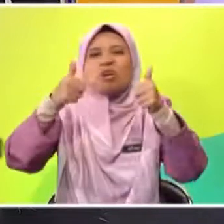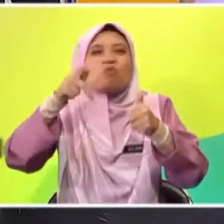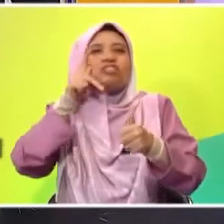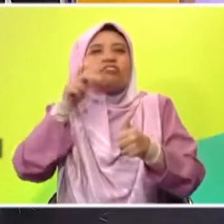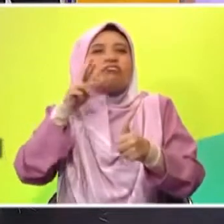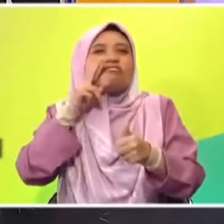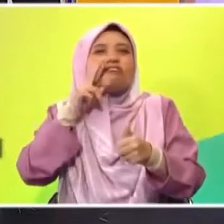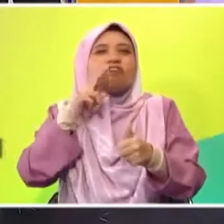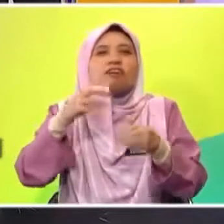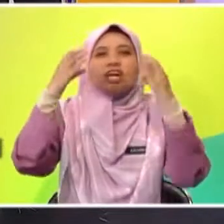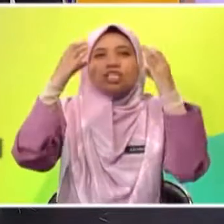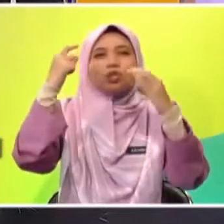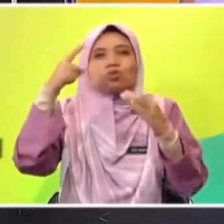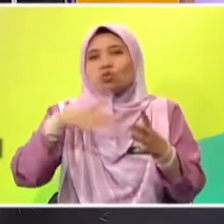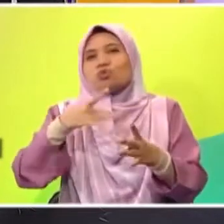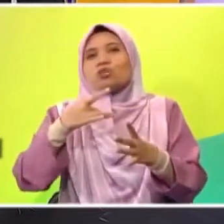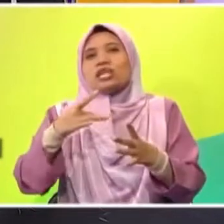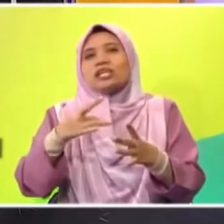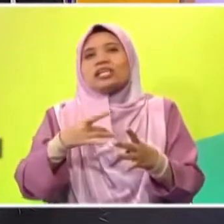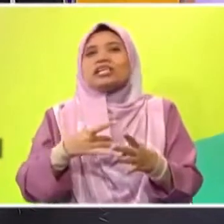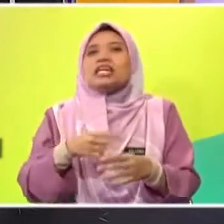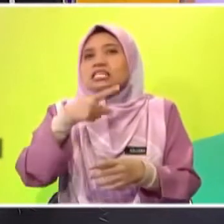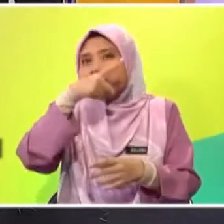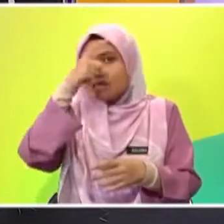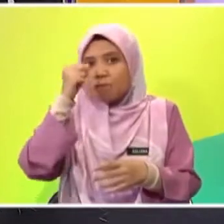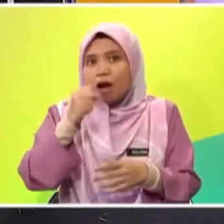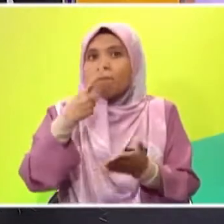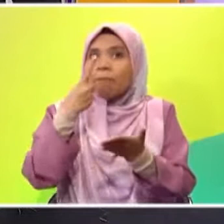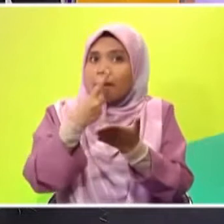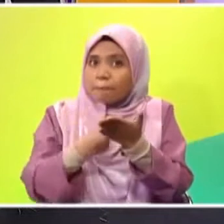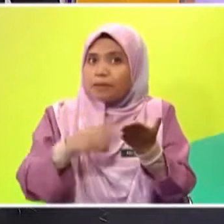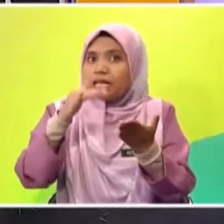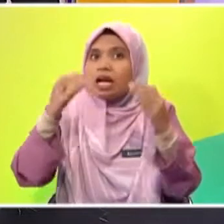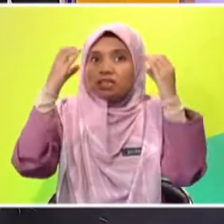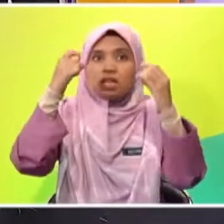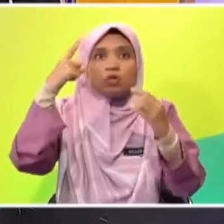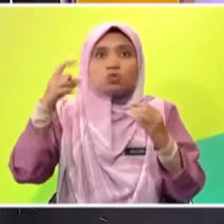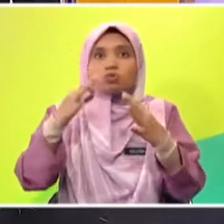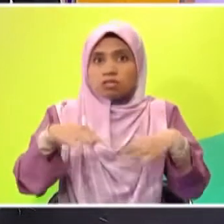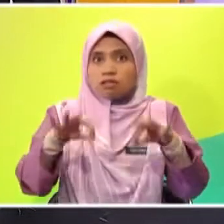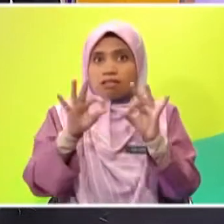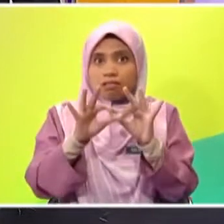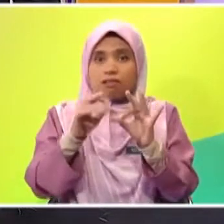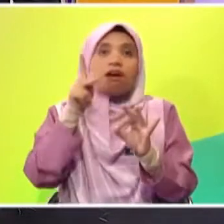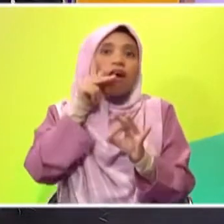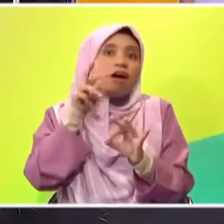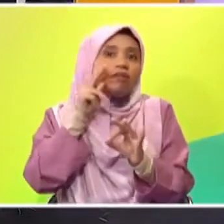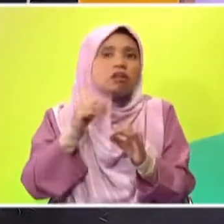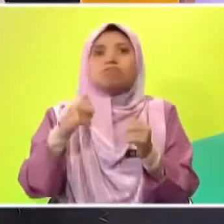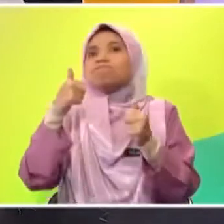anak-anak mereka rumah telah berfokus yang tepat sekali bener apa yang saya cerita tadi Kak Ina telah berjaya